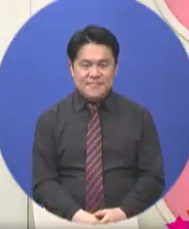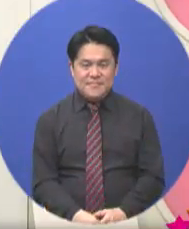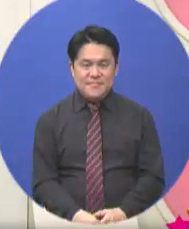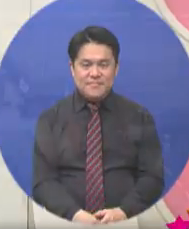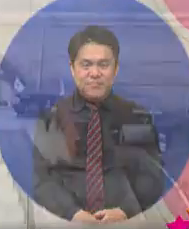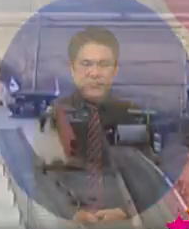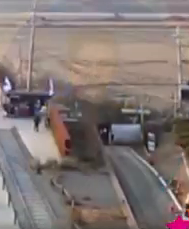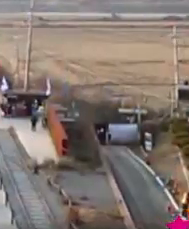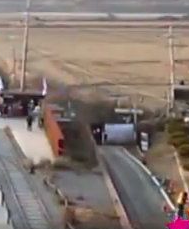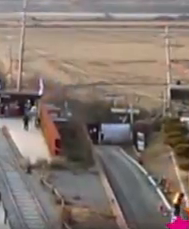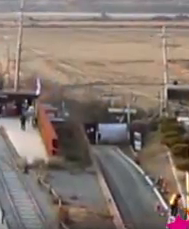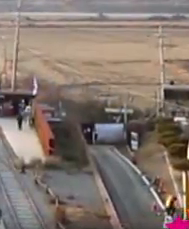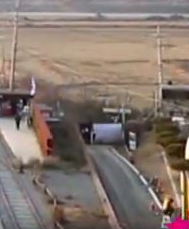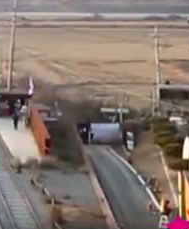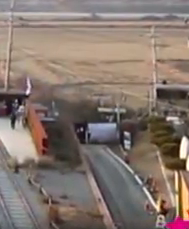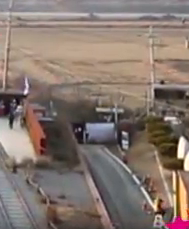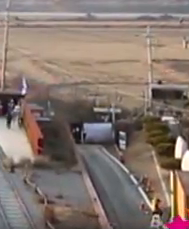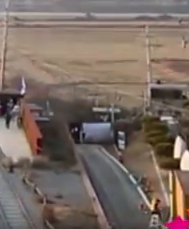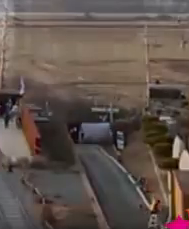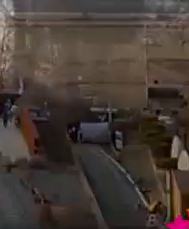정거장.